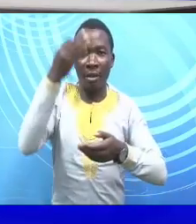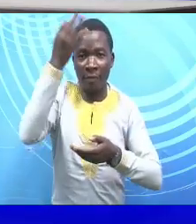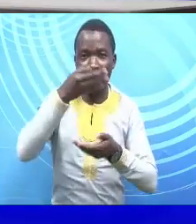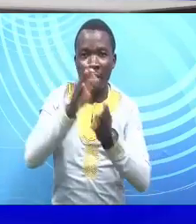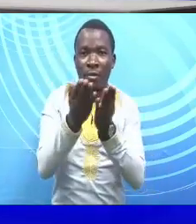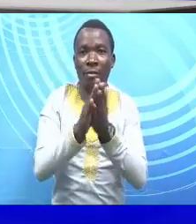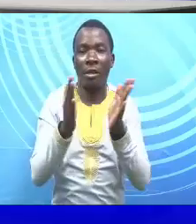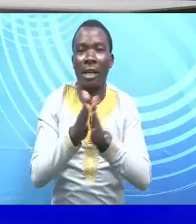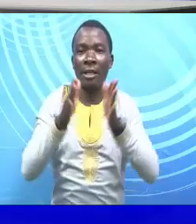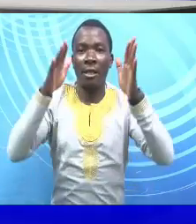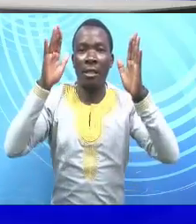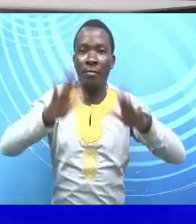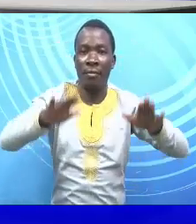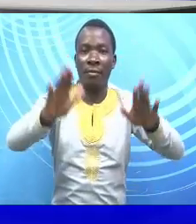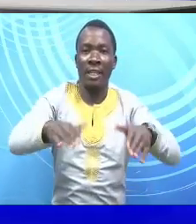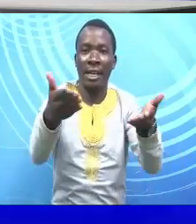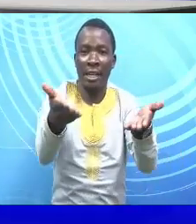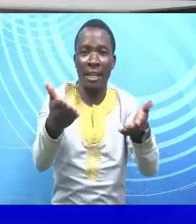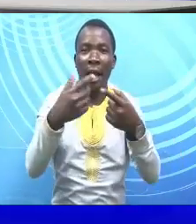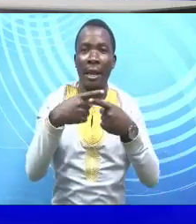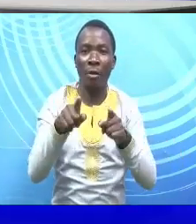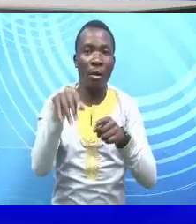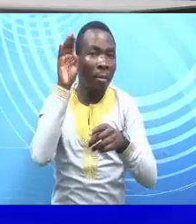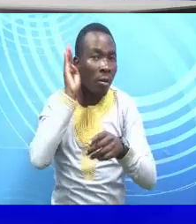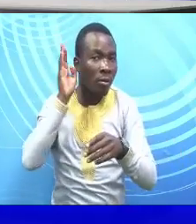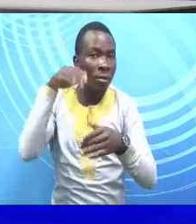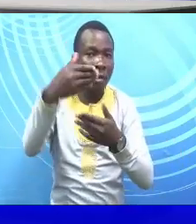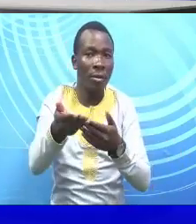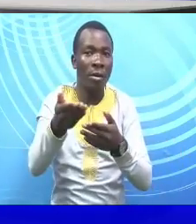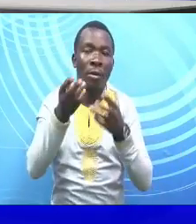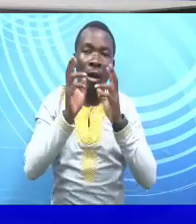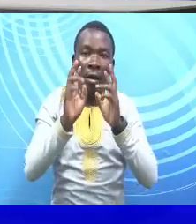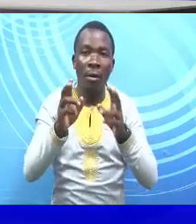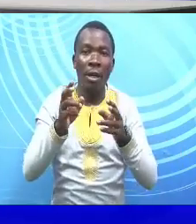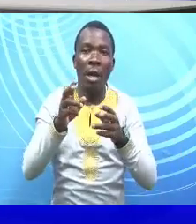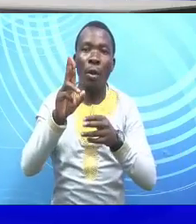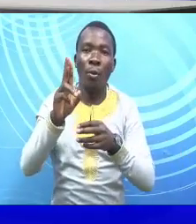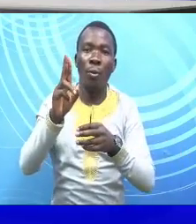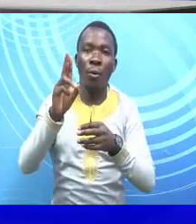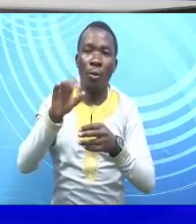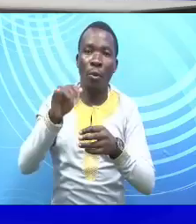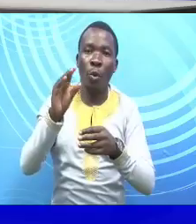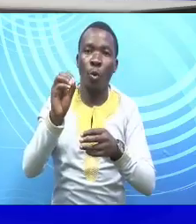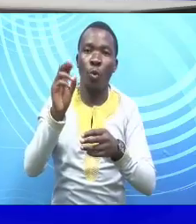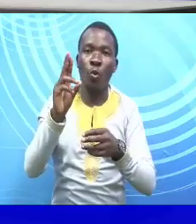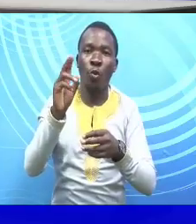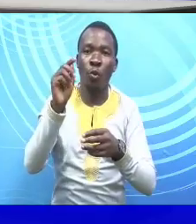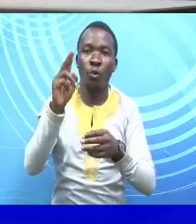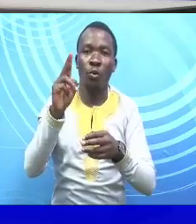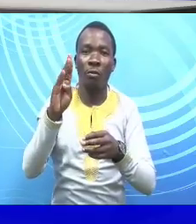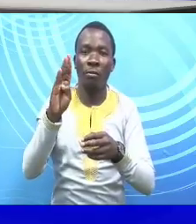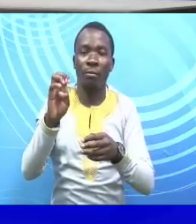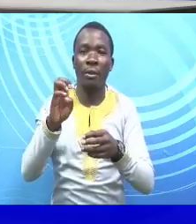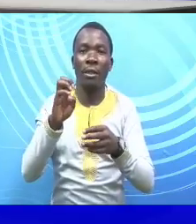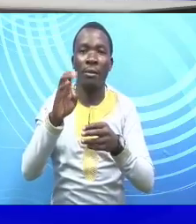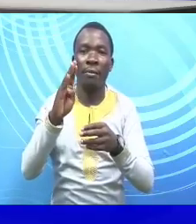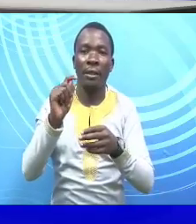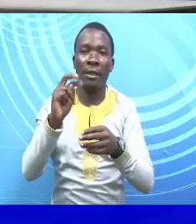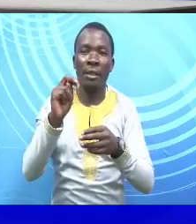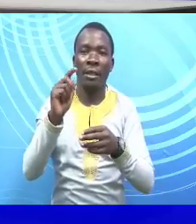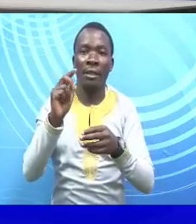kuri Twitter ariho ariko aya makuru nyuma yo ukaza no kuza kuyasanga ku rubuga rwacu rwa YouTube narwo ni BTN TV Rwanda. Reka